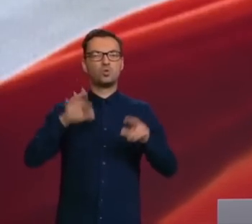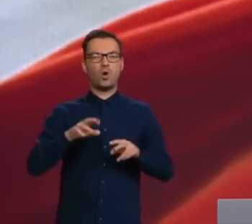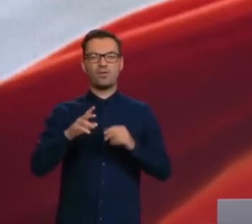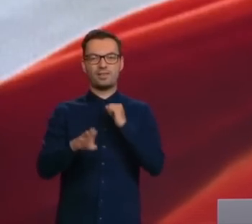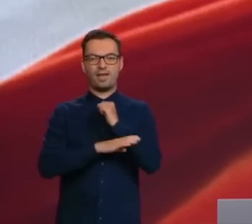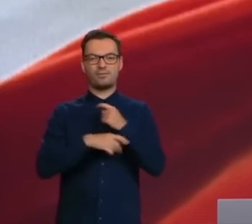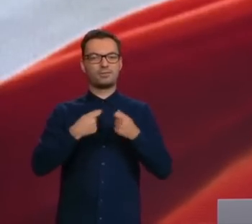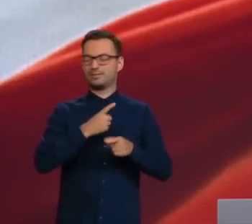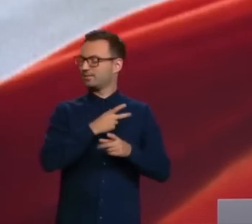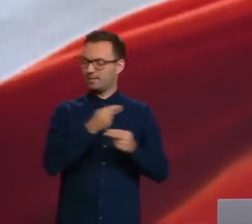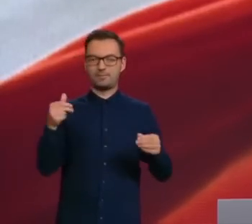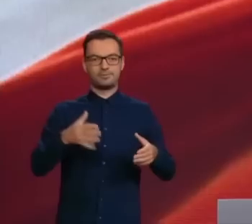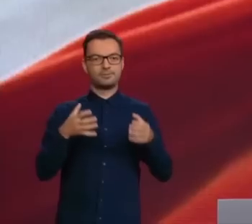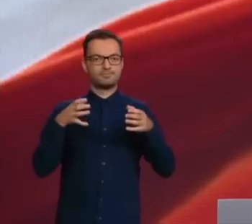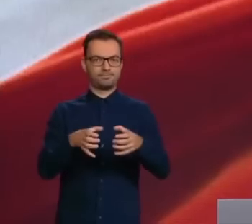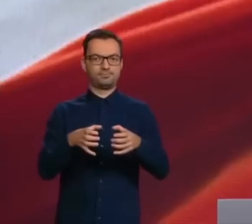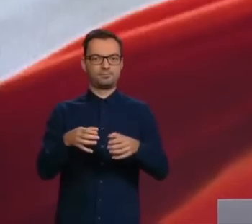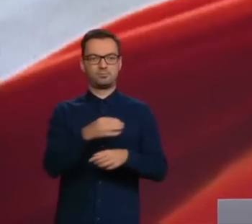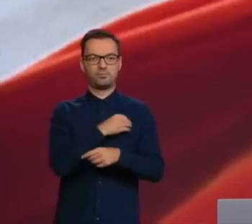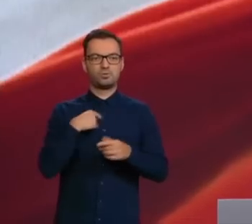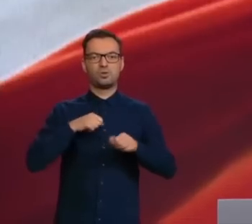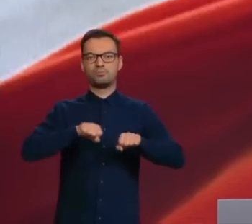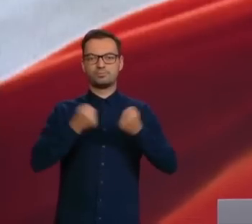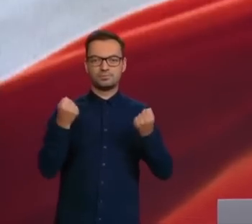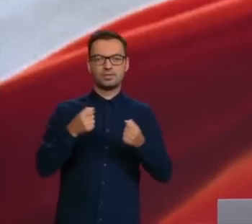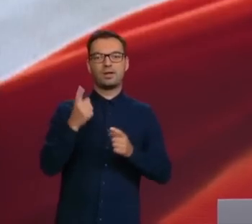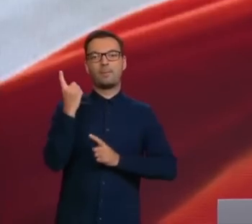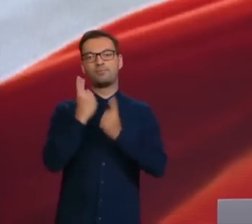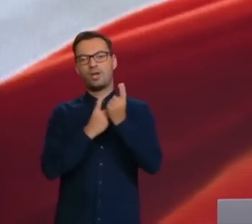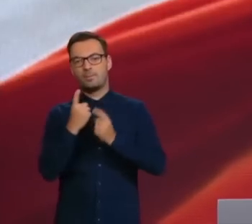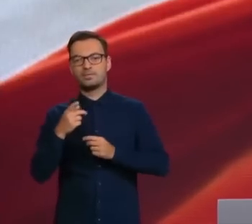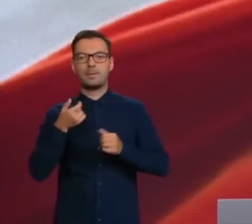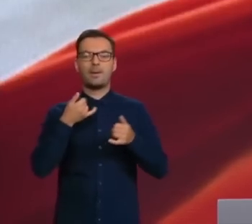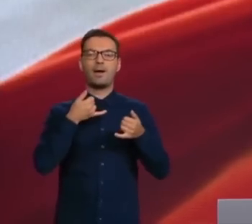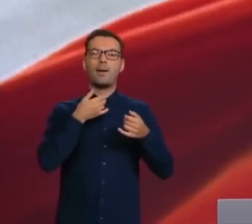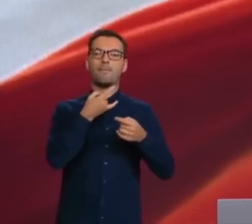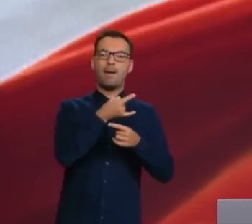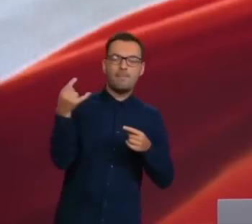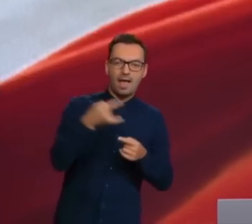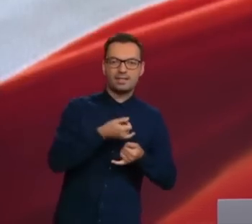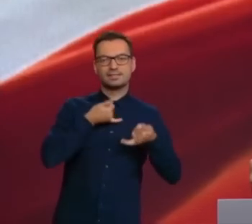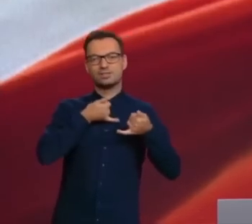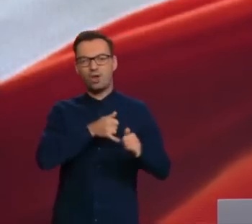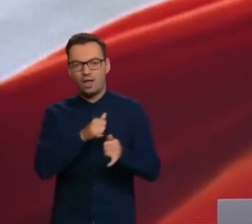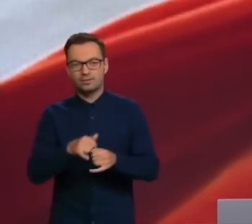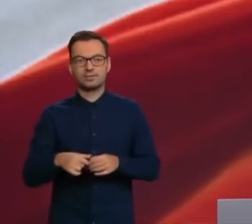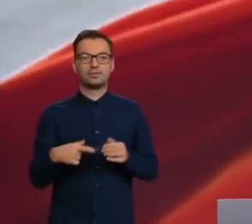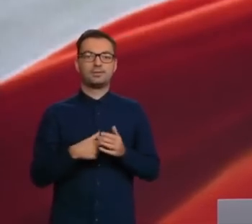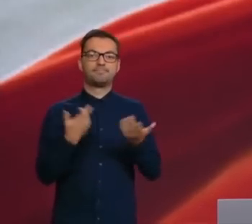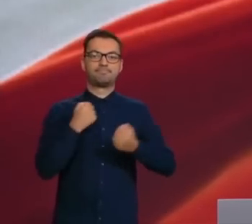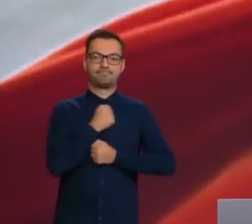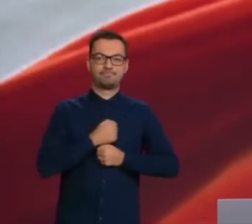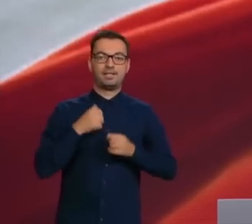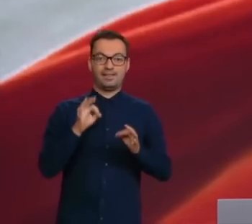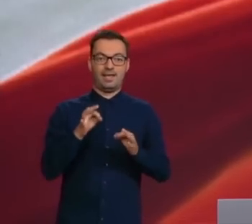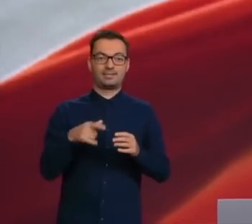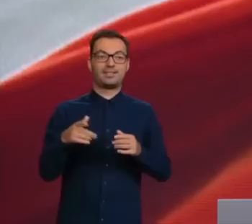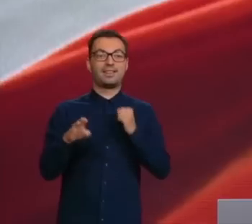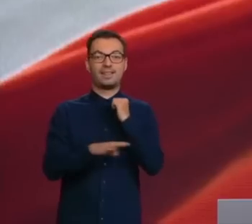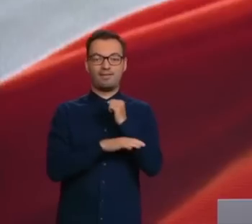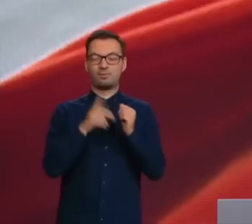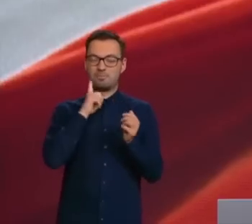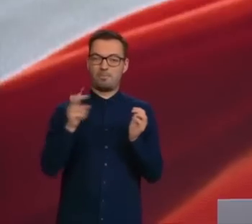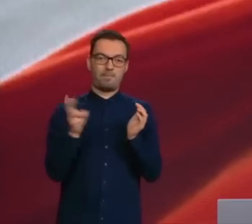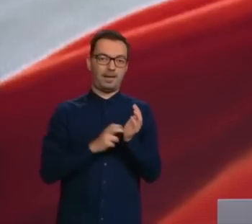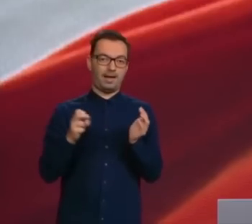uderza w polską branżę drzewną, to uderza w polski przemysł meblarski, ważną branżę eksportową. W tej chwili niestety tego drewna